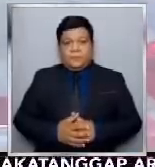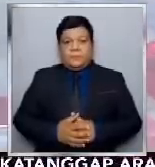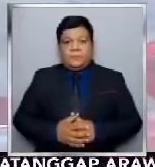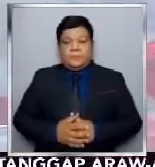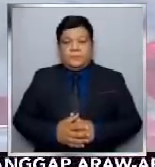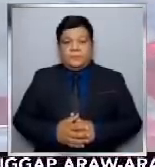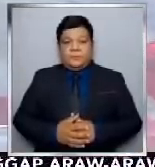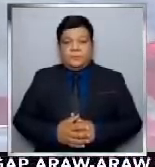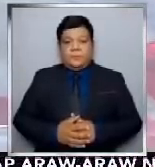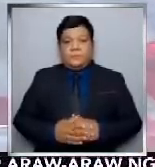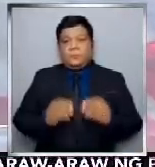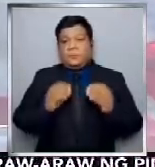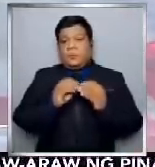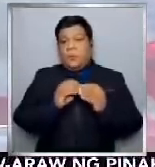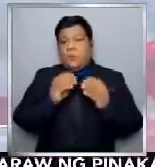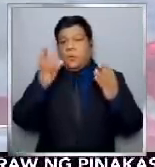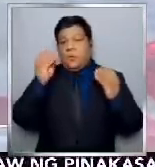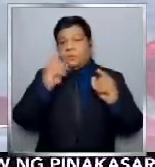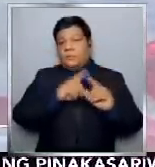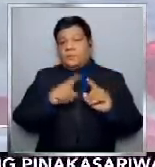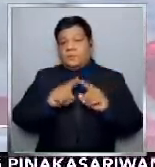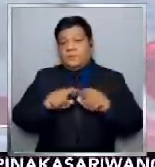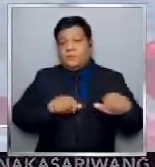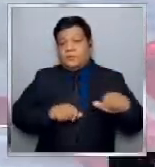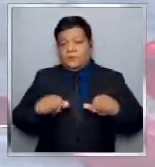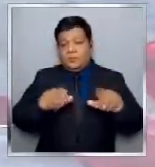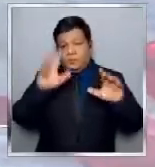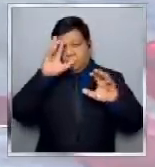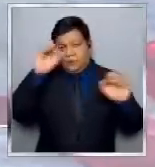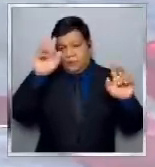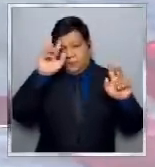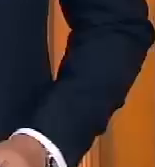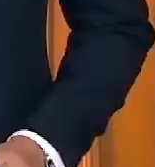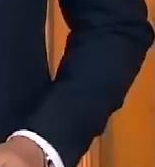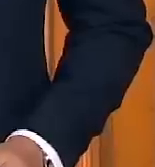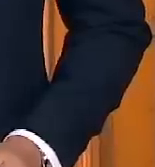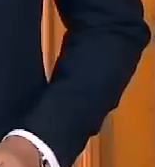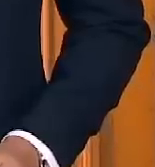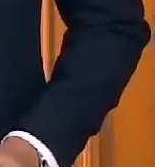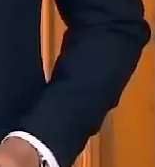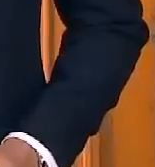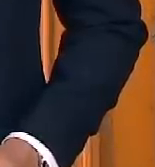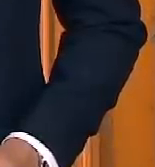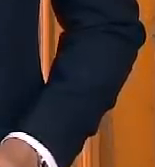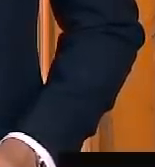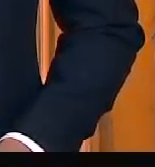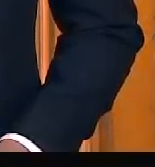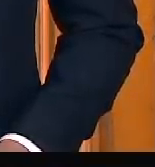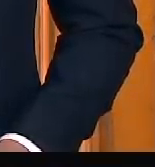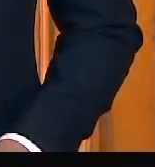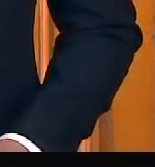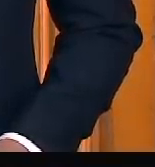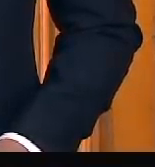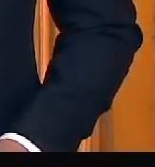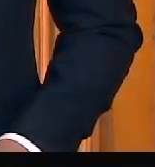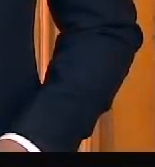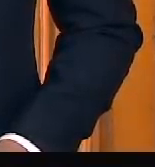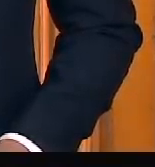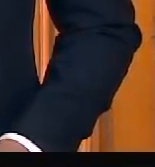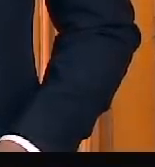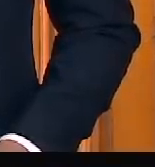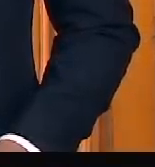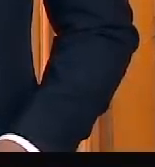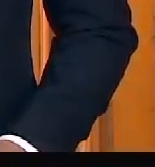Abangan po mamaya ang iba pang aktibidad ng mga presidential at vice presidential candidates. Sa darating na election week, may nakaamba na